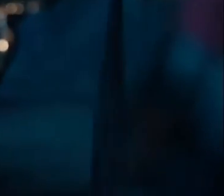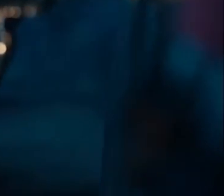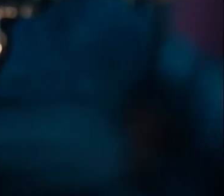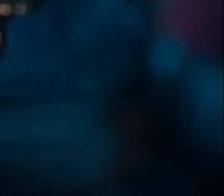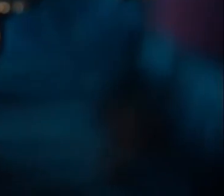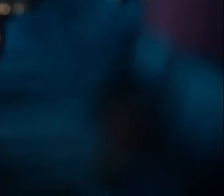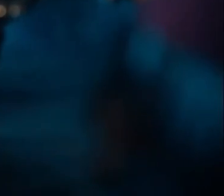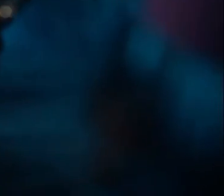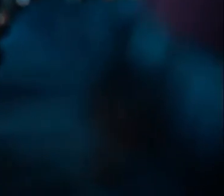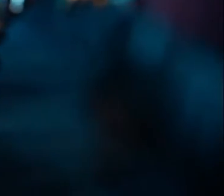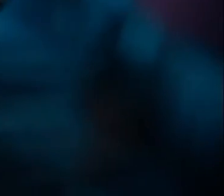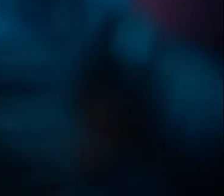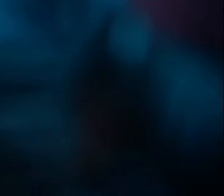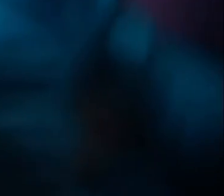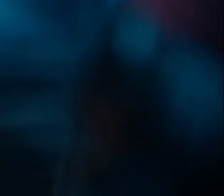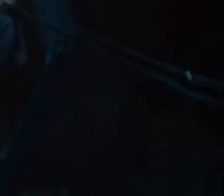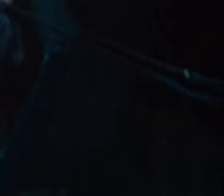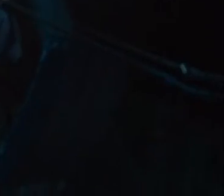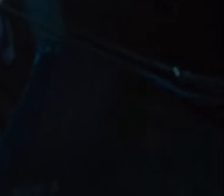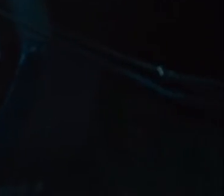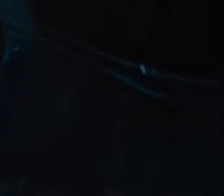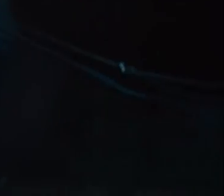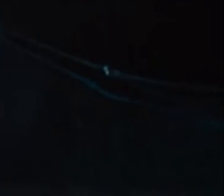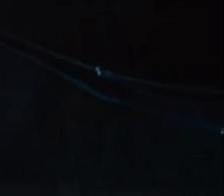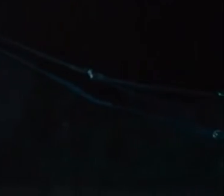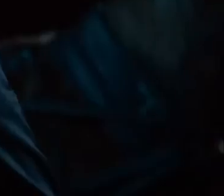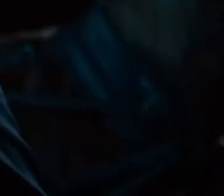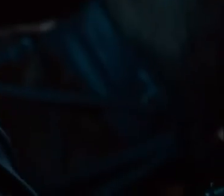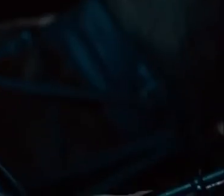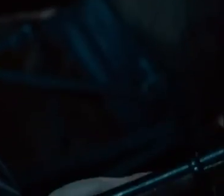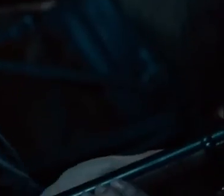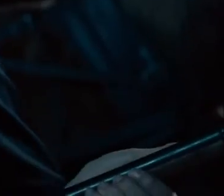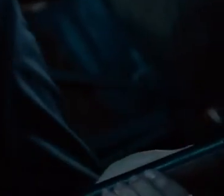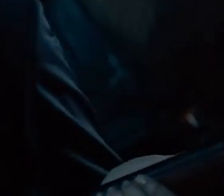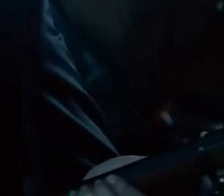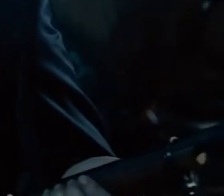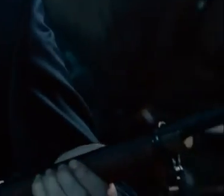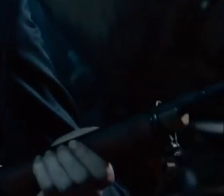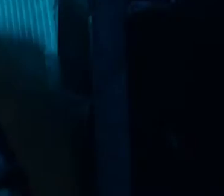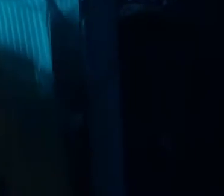Mustafa hala gergin. İndirdi. Kusura kalmayın ağalar.